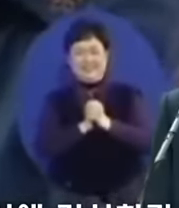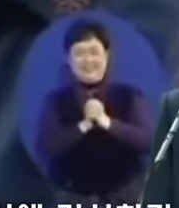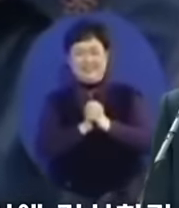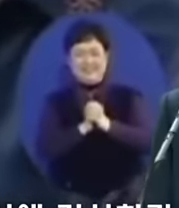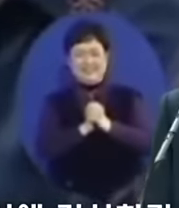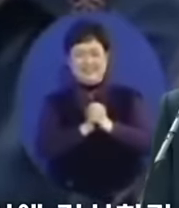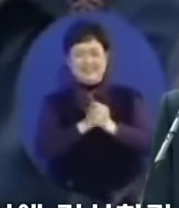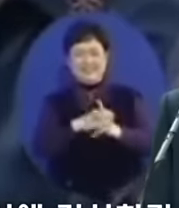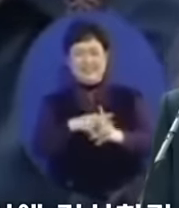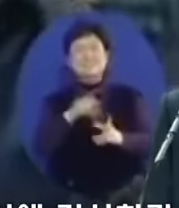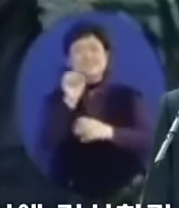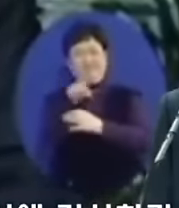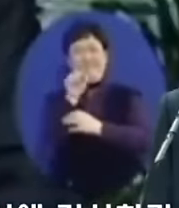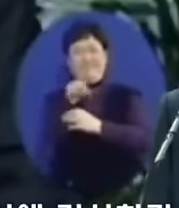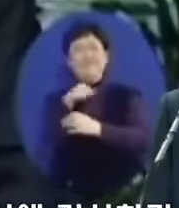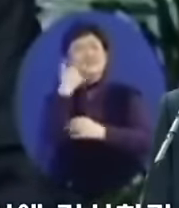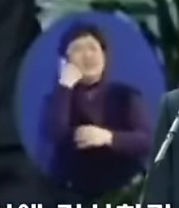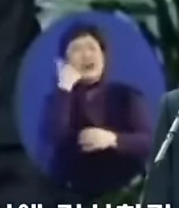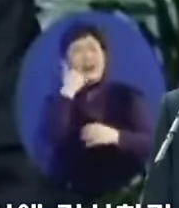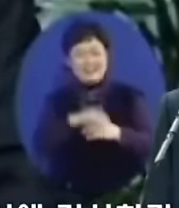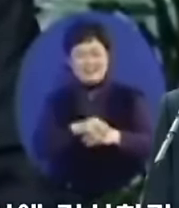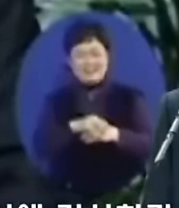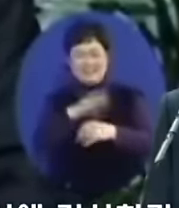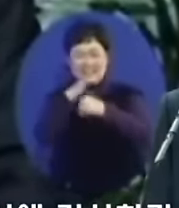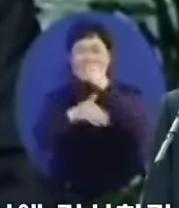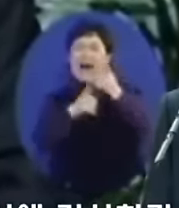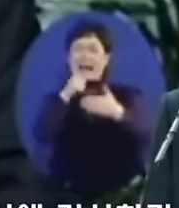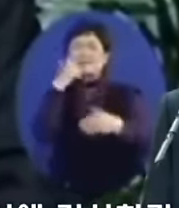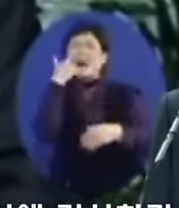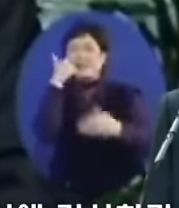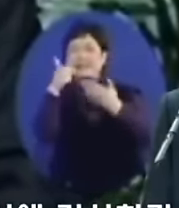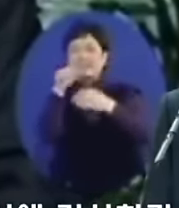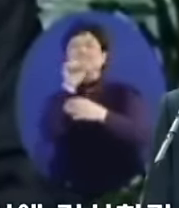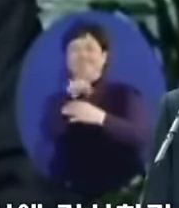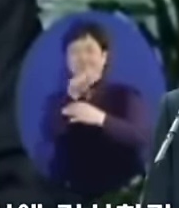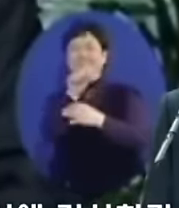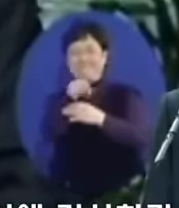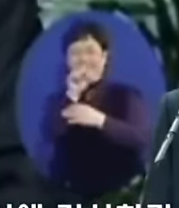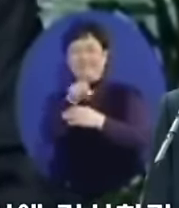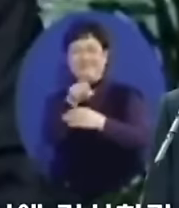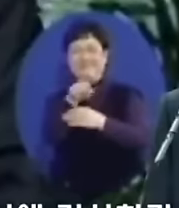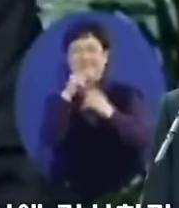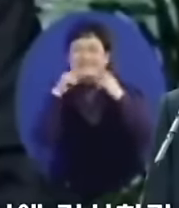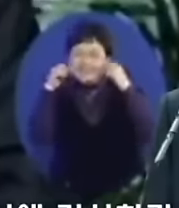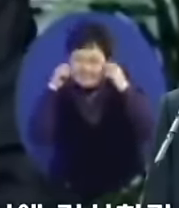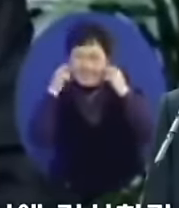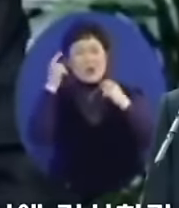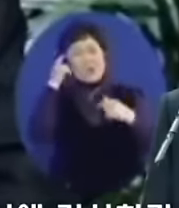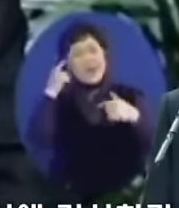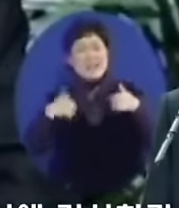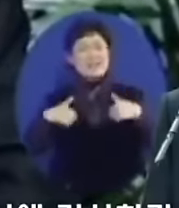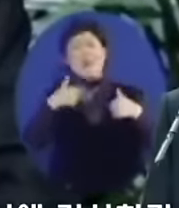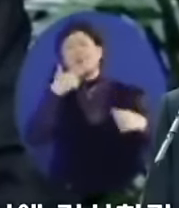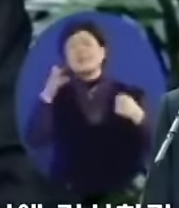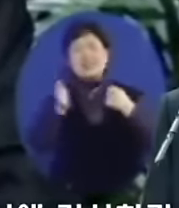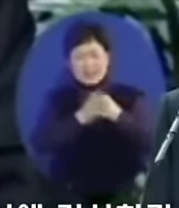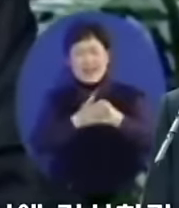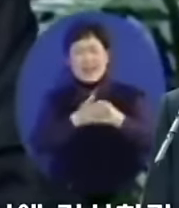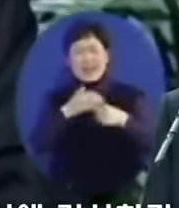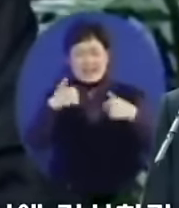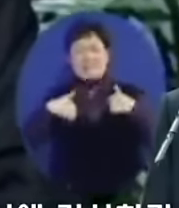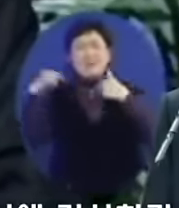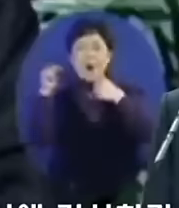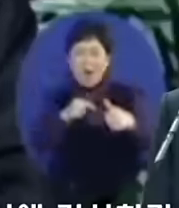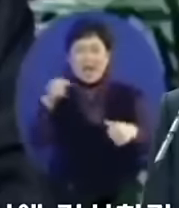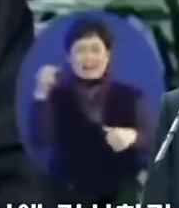지금 누가 고개를 끄덕끄덕 하는지 압니까? 하나님 아버지께서 고개를 끄덕끄덕 하십니다. 왜냐하면 기뻐 안 하니까 하라고,